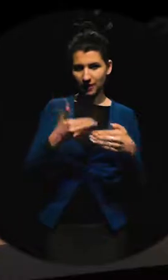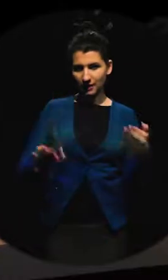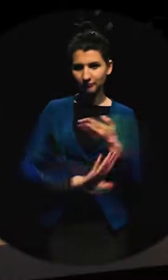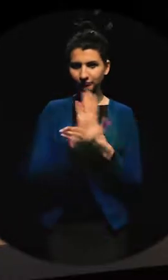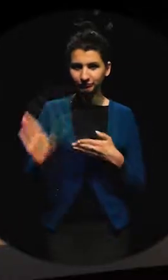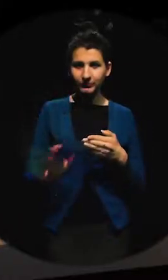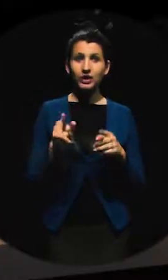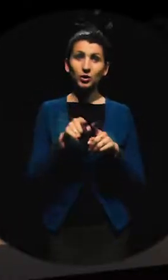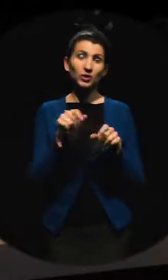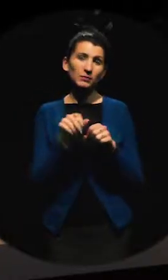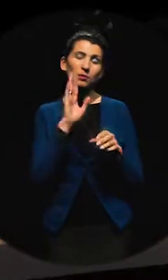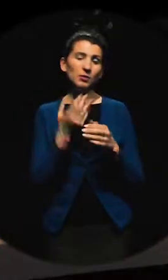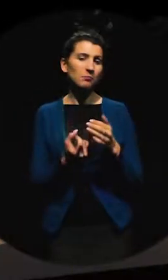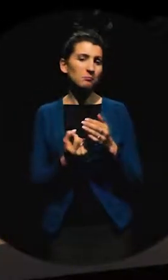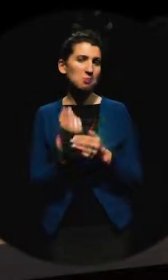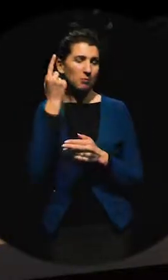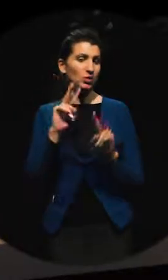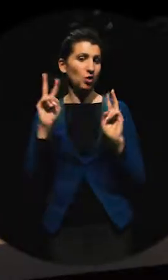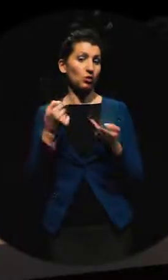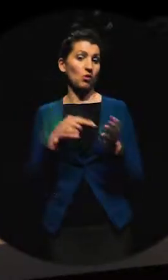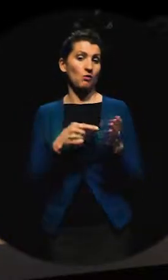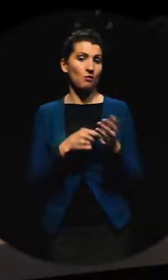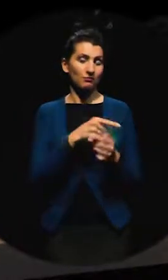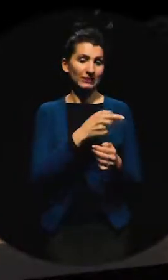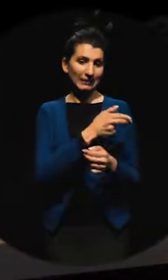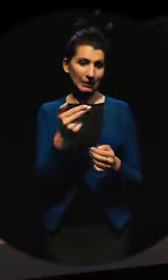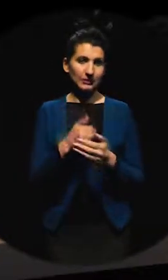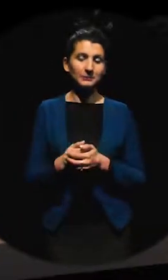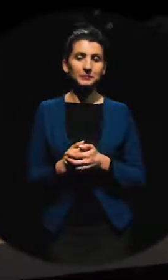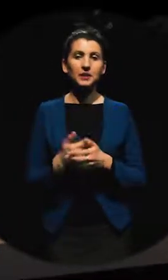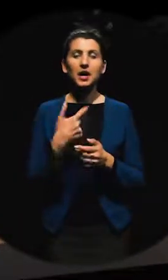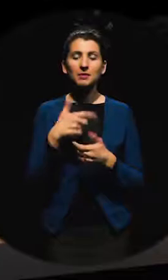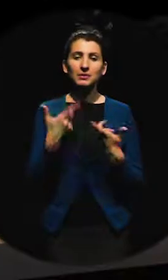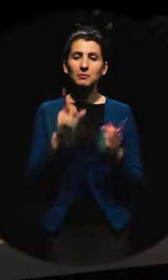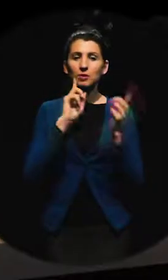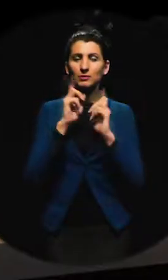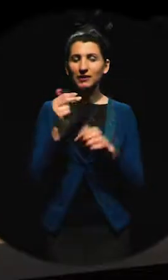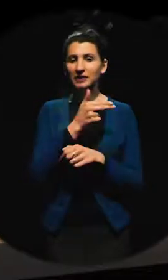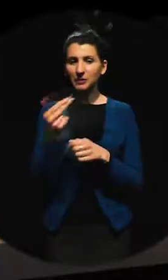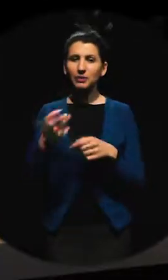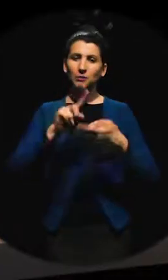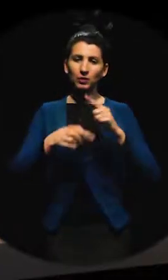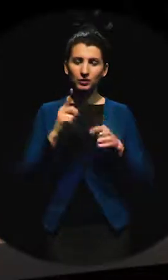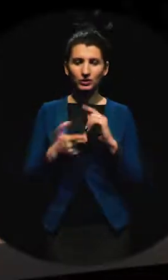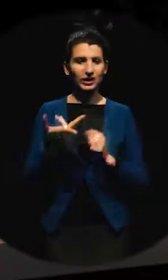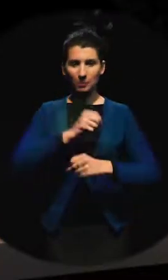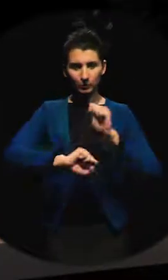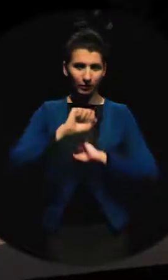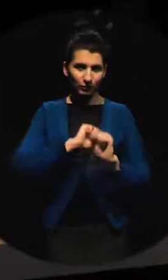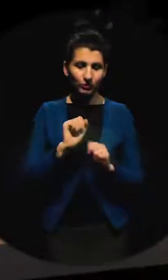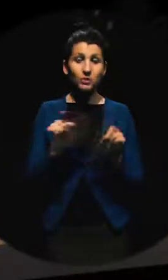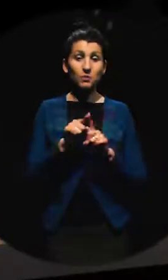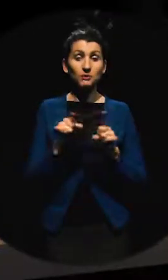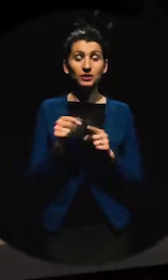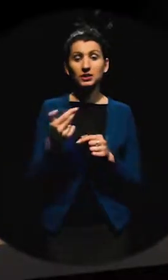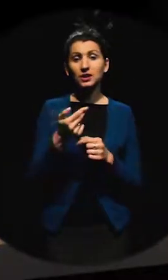i jedną z inspiracji dla spektaklu. Chciałabyśmy dzisiaj porozmawiać o polityczności niepełnosprawności